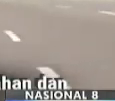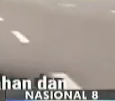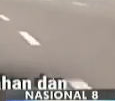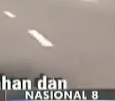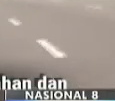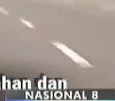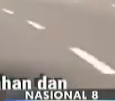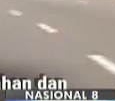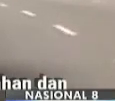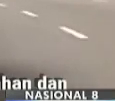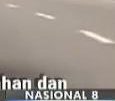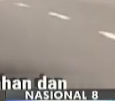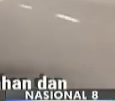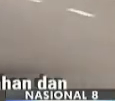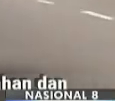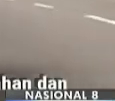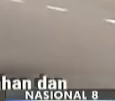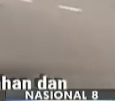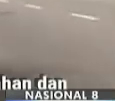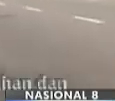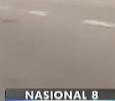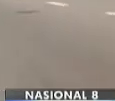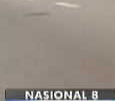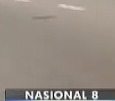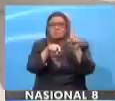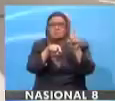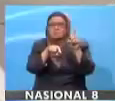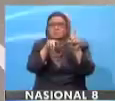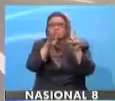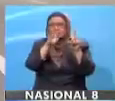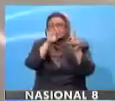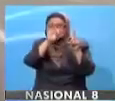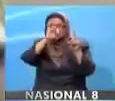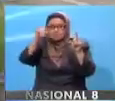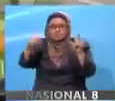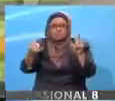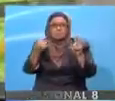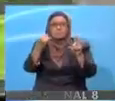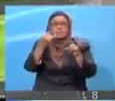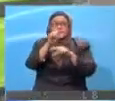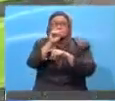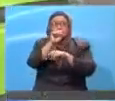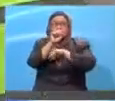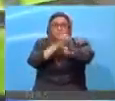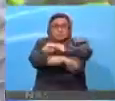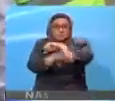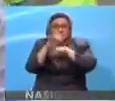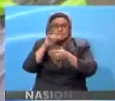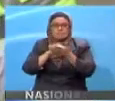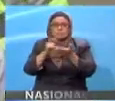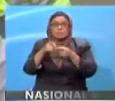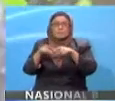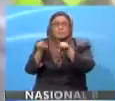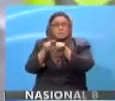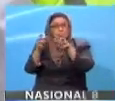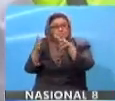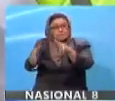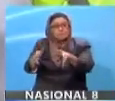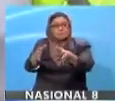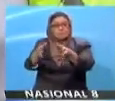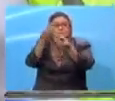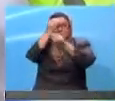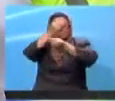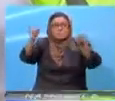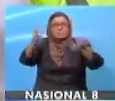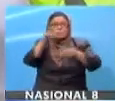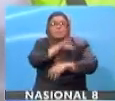1.59 juta saman itu merupakan baki dari 1.8 juta saman yang diumumkan Ketua Polis Negara Tan Sri Khalid Abu